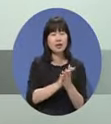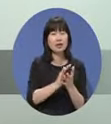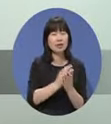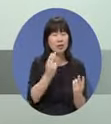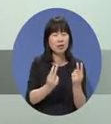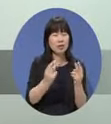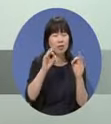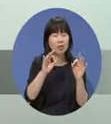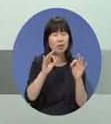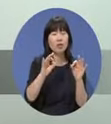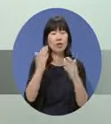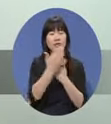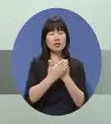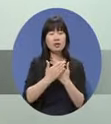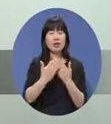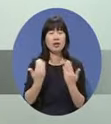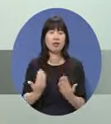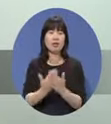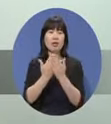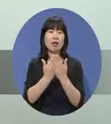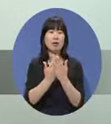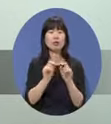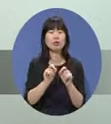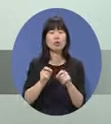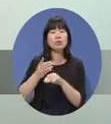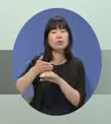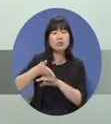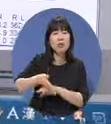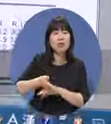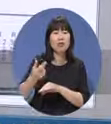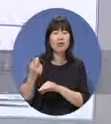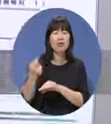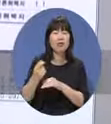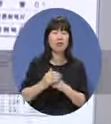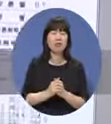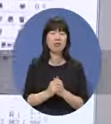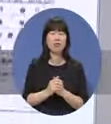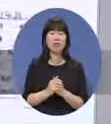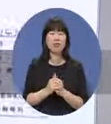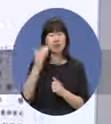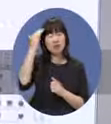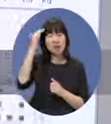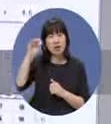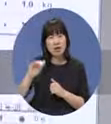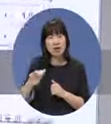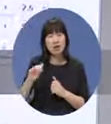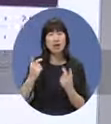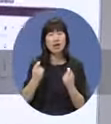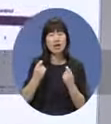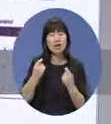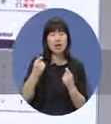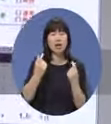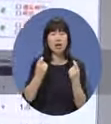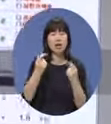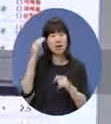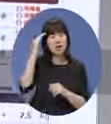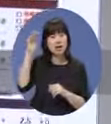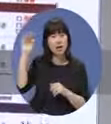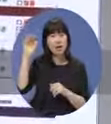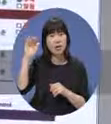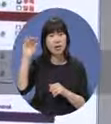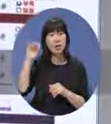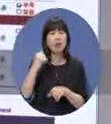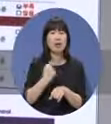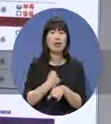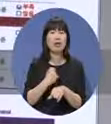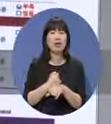대로 이제 또래에 비해서 매우 이제 신체 발달이 지연이 되어 있습니다. 저신장이고요. 그 같은 신장의 아동들에 비해서